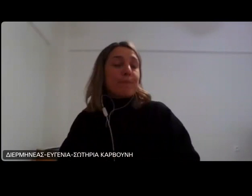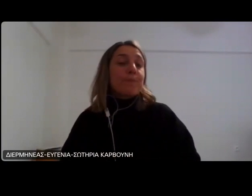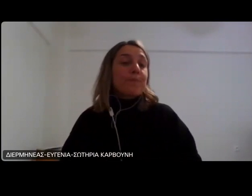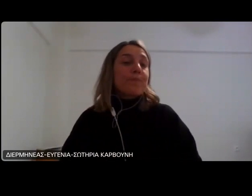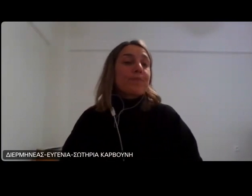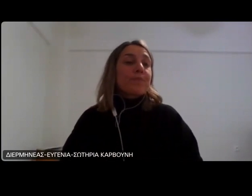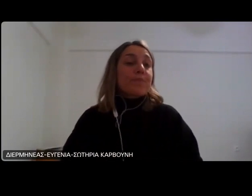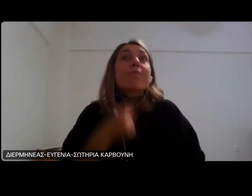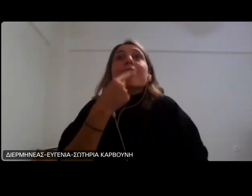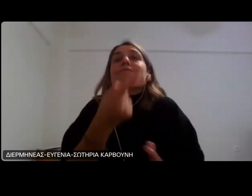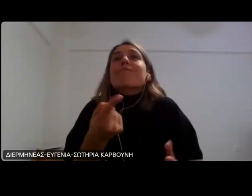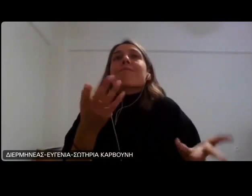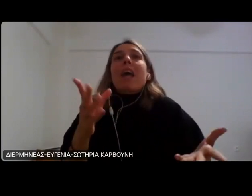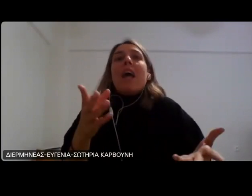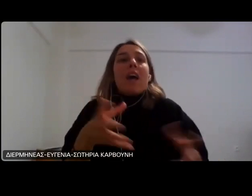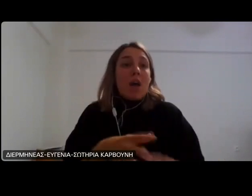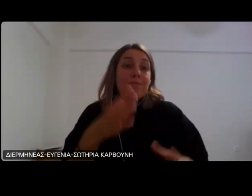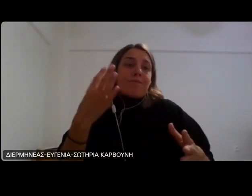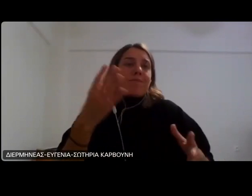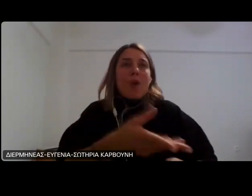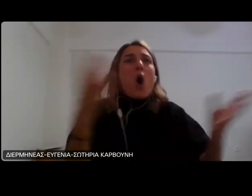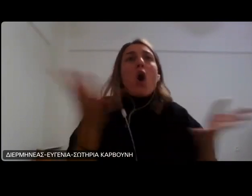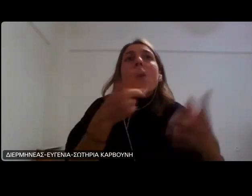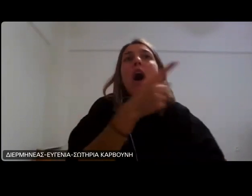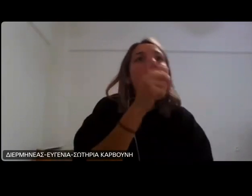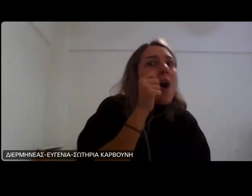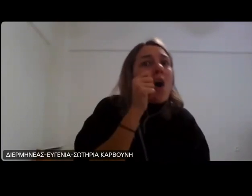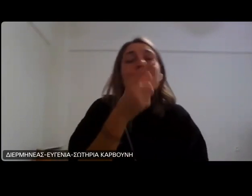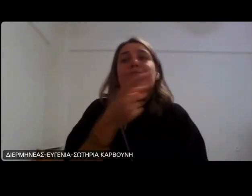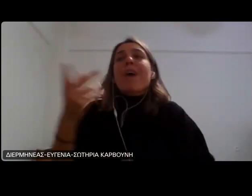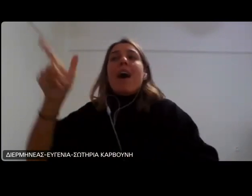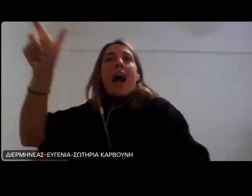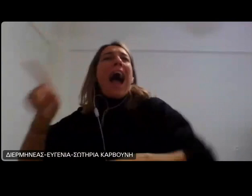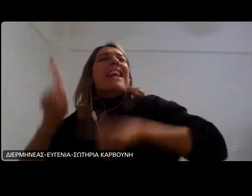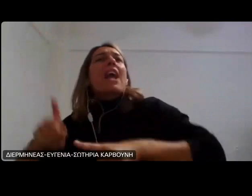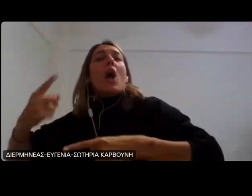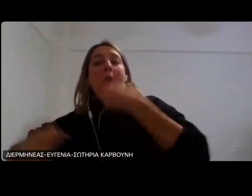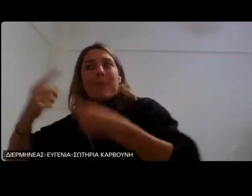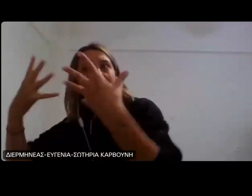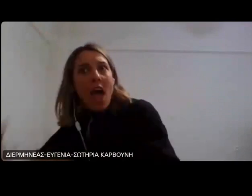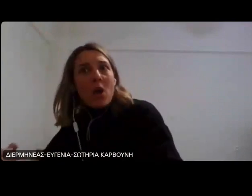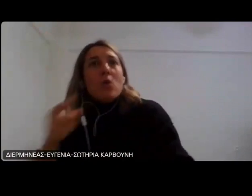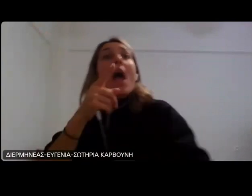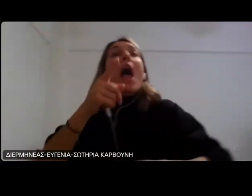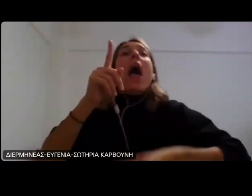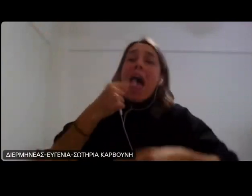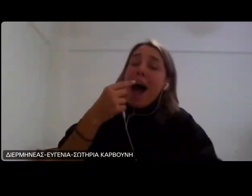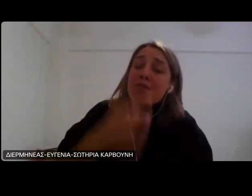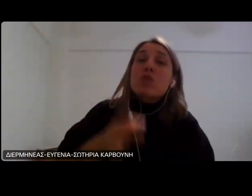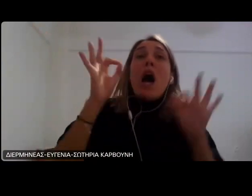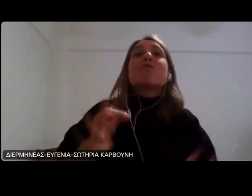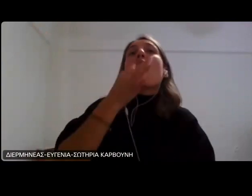γιατί καμία από αυτές τις διαθέσιμες ταξινομήσεις δεν είναι σωστή, δεν αντιστοιχεί στο βίωμά τους. Εδώ και κάποια χρόνια αμφισβητούν αυτά τα άτομα